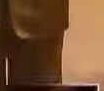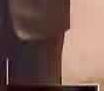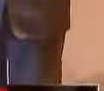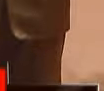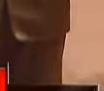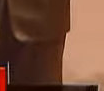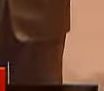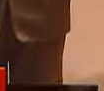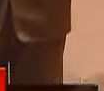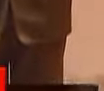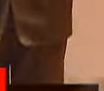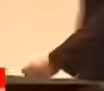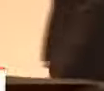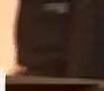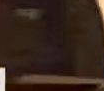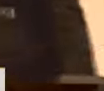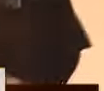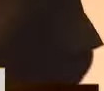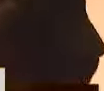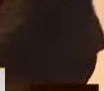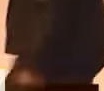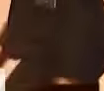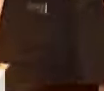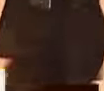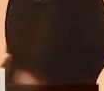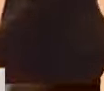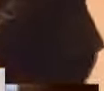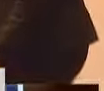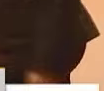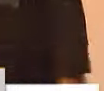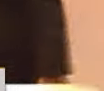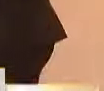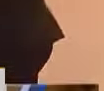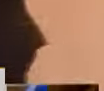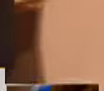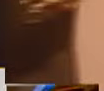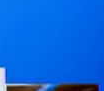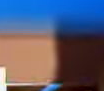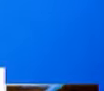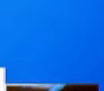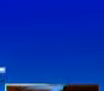Dan anugerah organisasi Harapan Akrab serlah kecemerlangan KKMM.